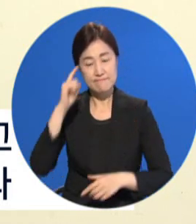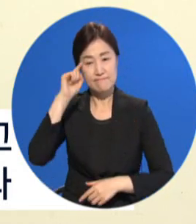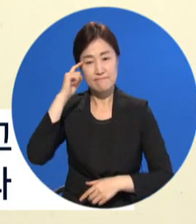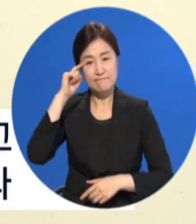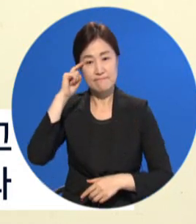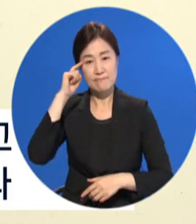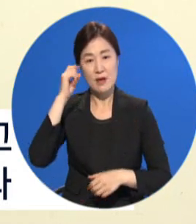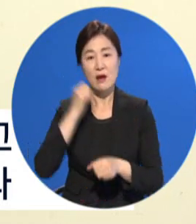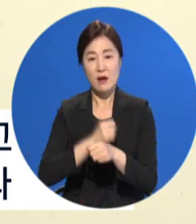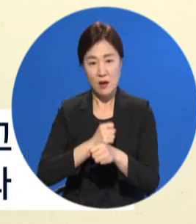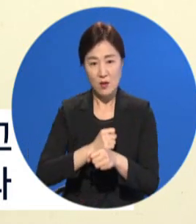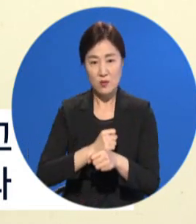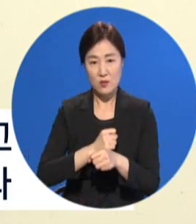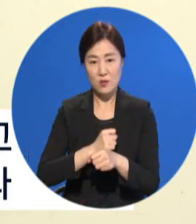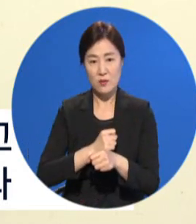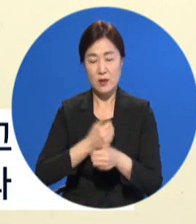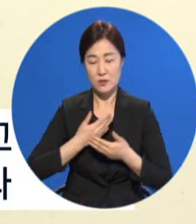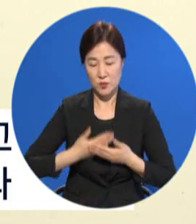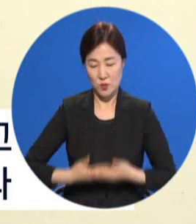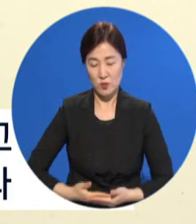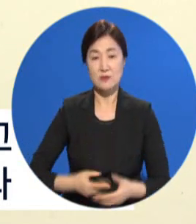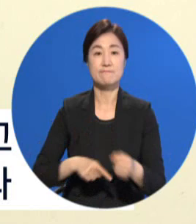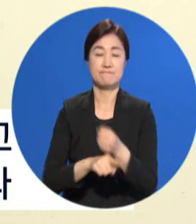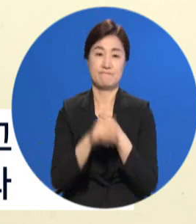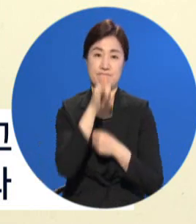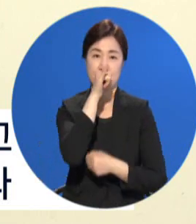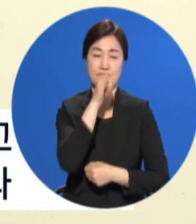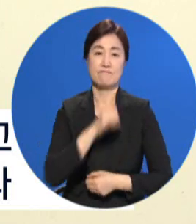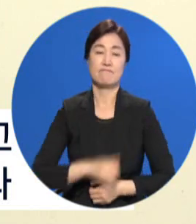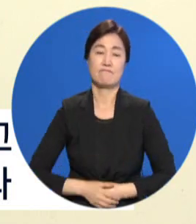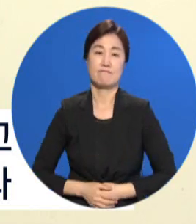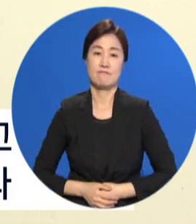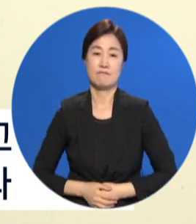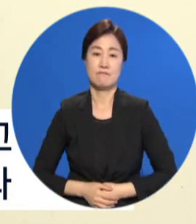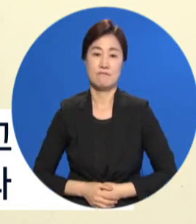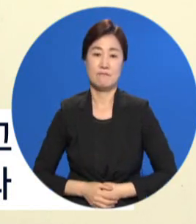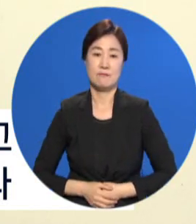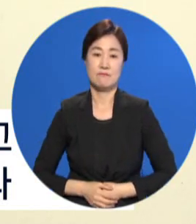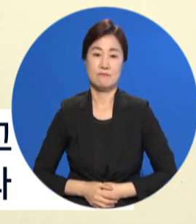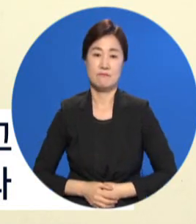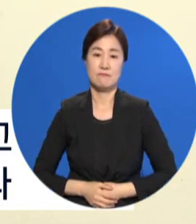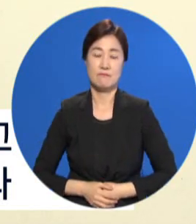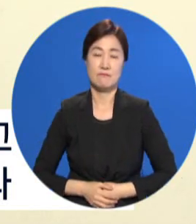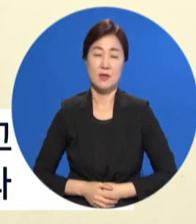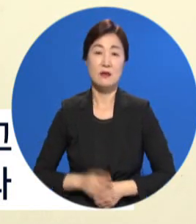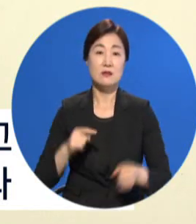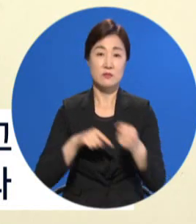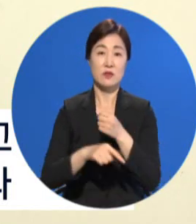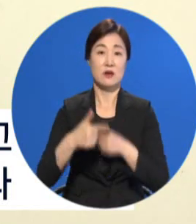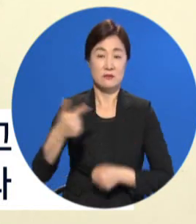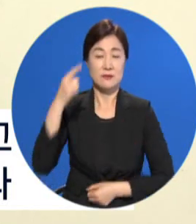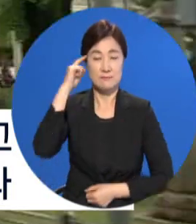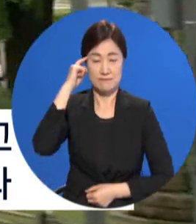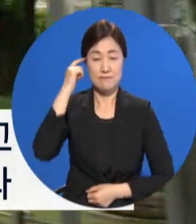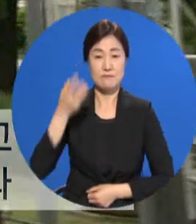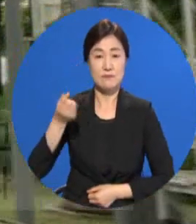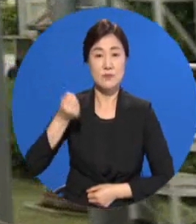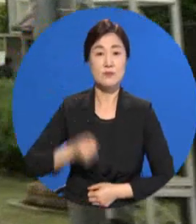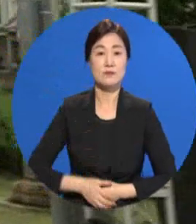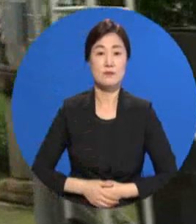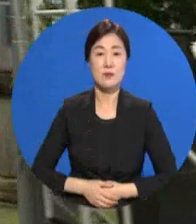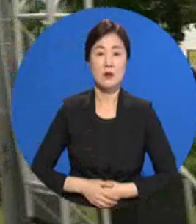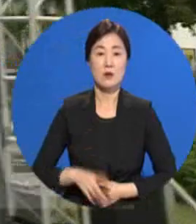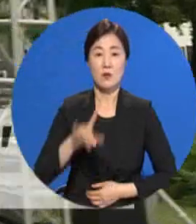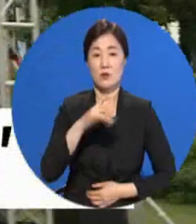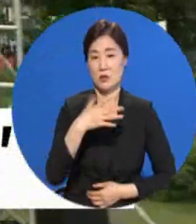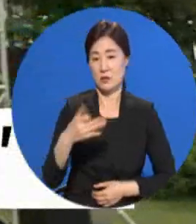심사숙고해보는 성찰하는 그런 의미도 있겠다. 저는 그렇게 보기 때문에 그 의미가 크다고 볼 수 있습니다.